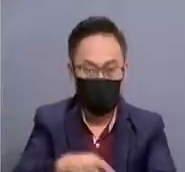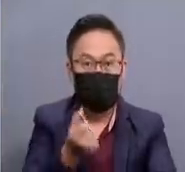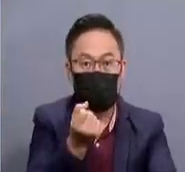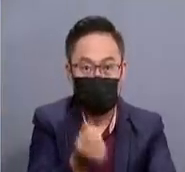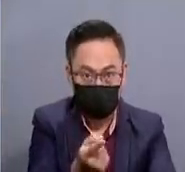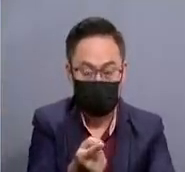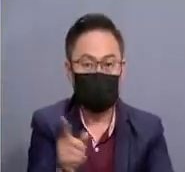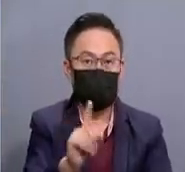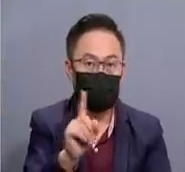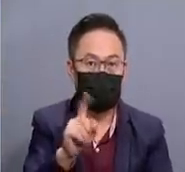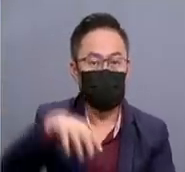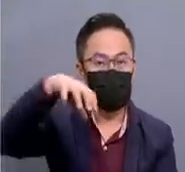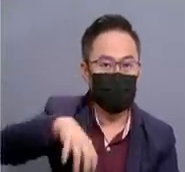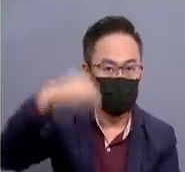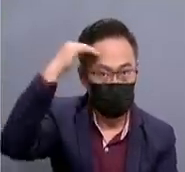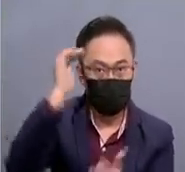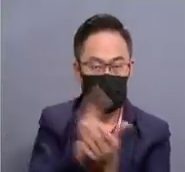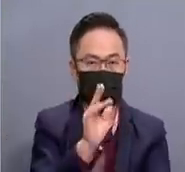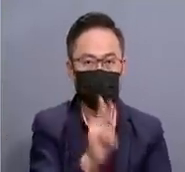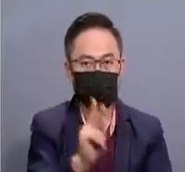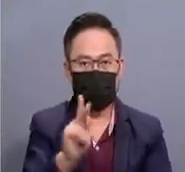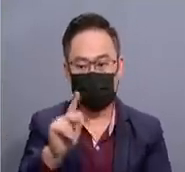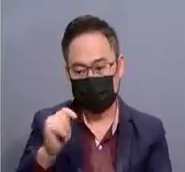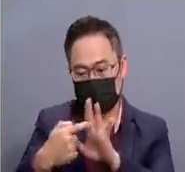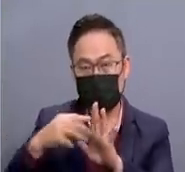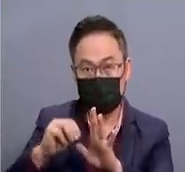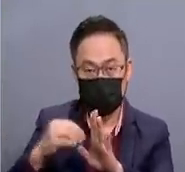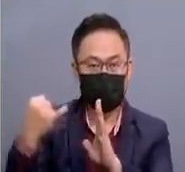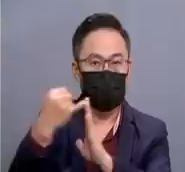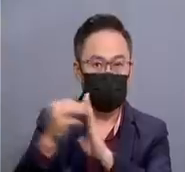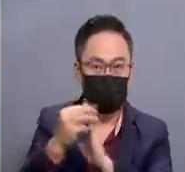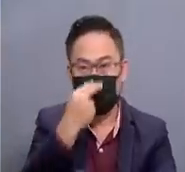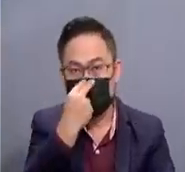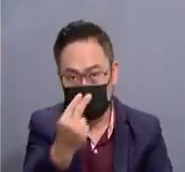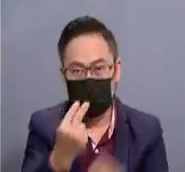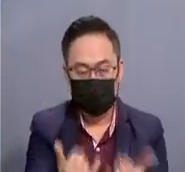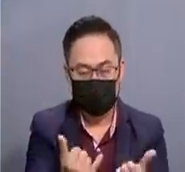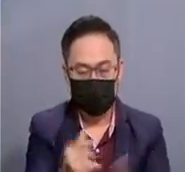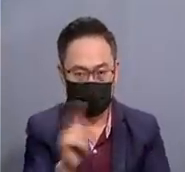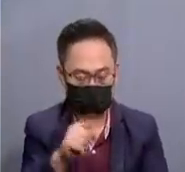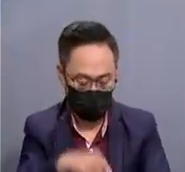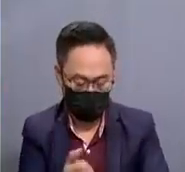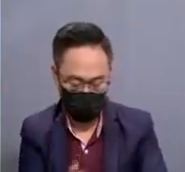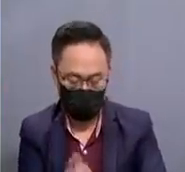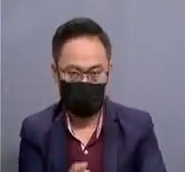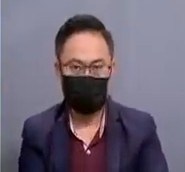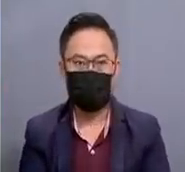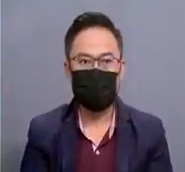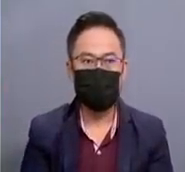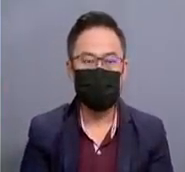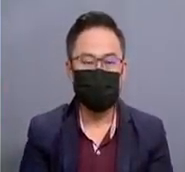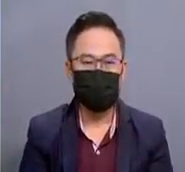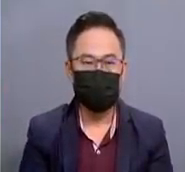สถานการณ์ล่าสุดนะคะที่สภ.กกตูมนะคะหลังจากที่ลุงพลถูกนำตัวมาคุมขังตั้งแต่เมื่อคืนที่ผ่านมานะคะติดตามจากคุณธนกรวีรพลศิลป์รายงานส